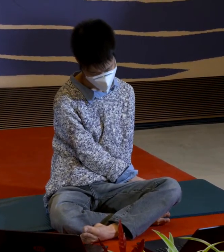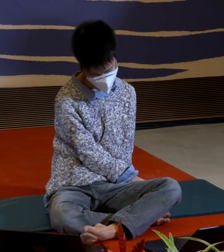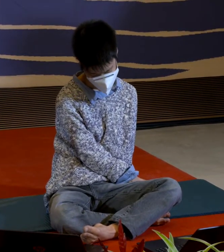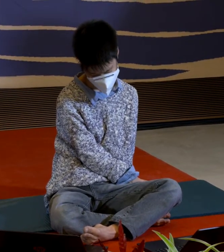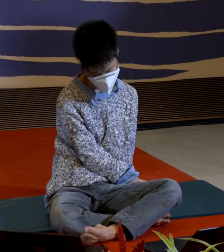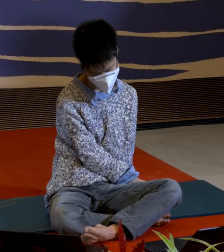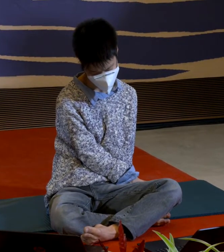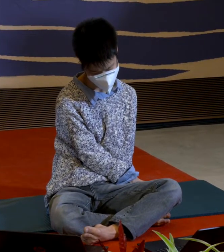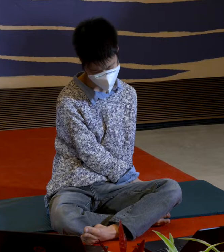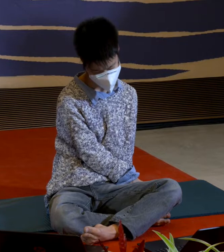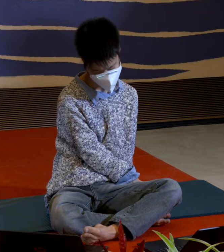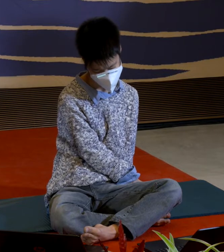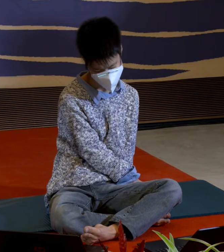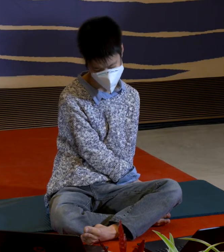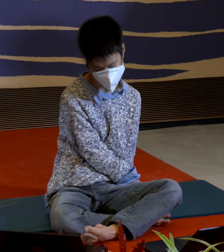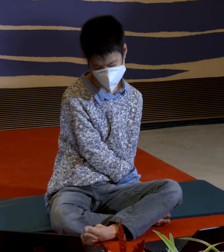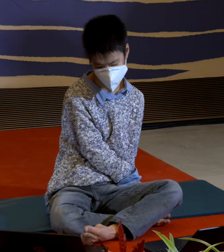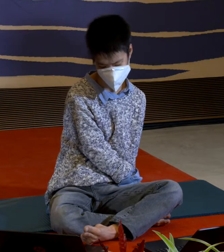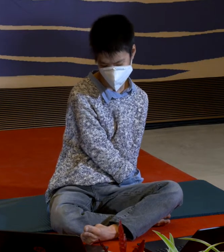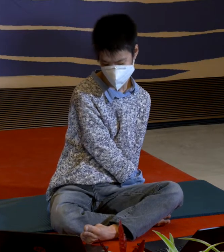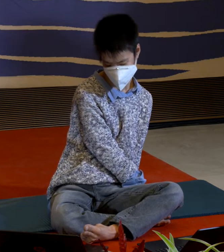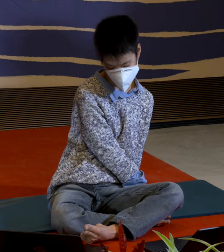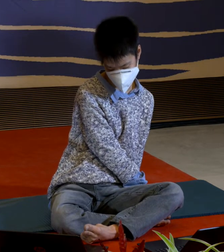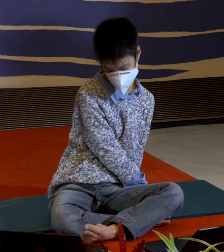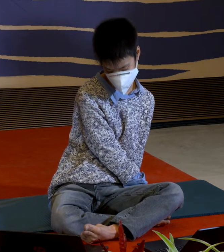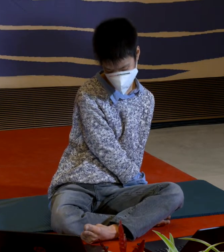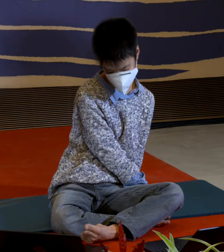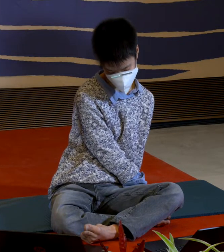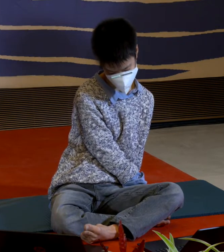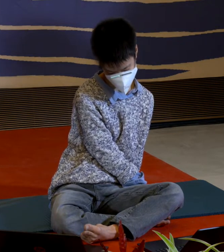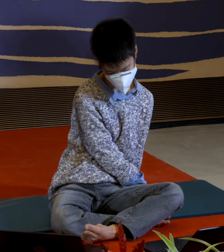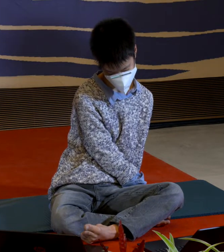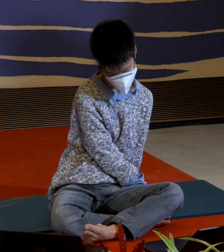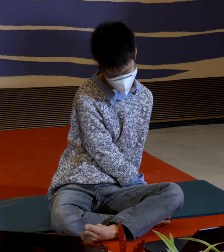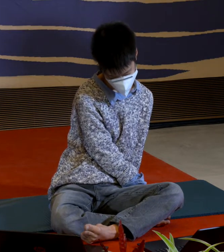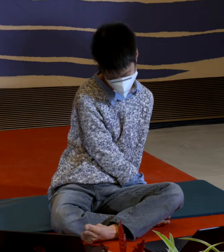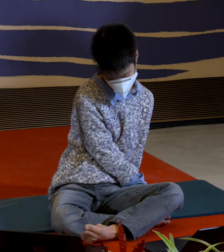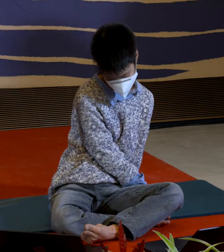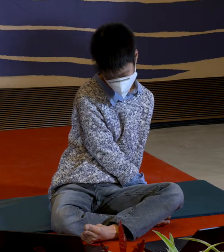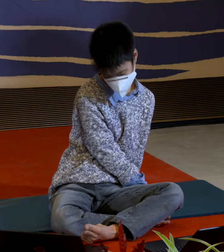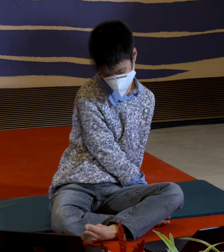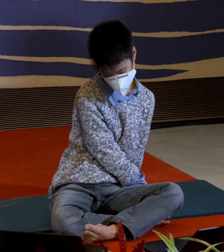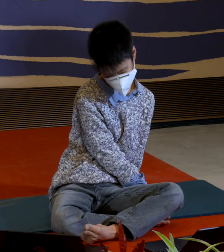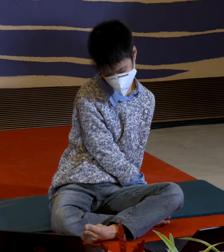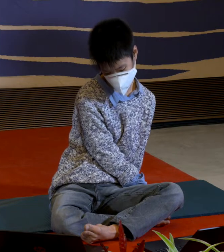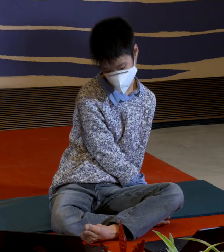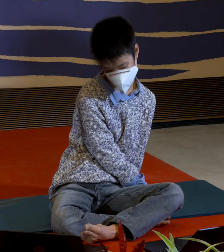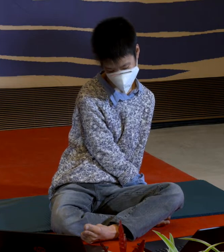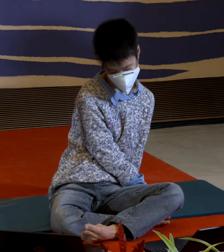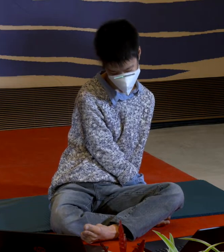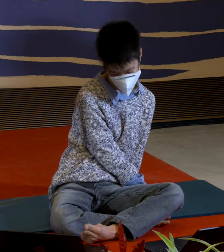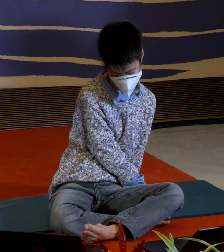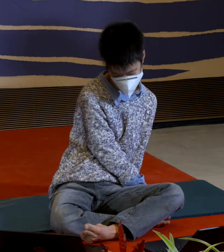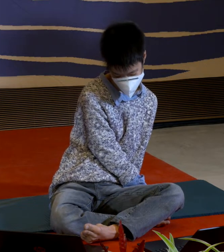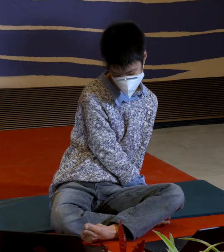communes. Le corps de l'artiste a le visage et la posture de l'universel. Mais toujours, j'imagine le corps